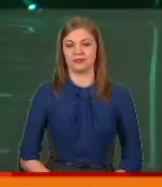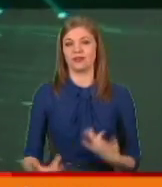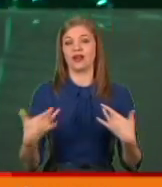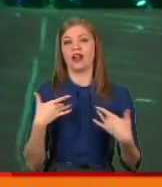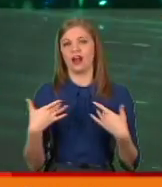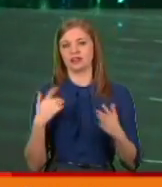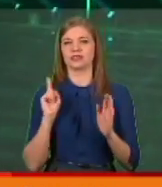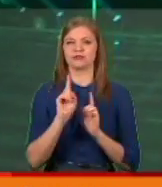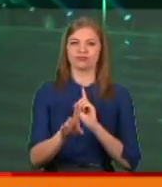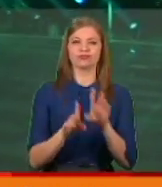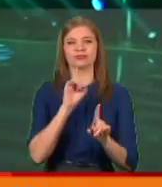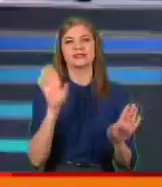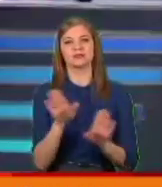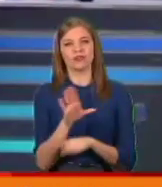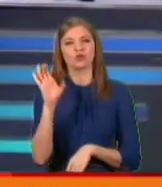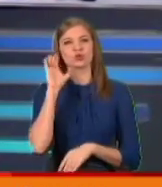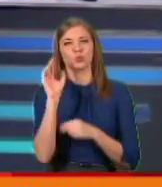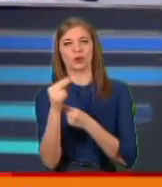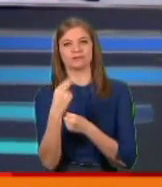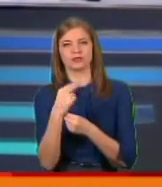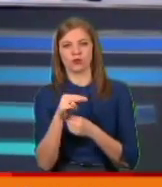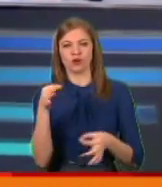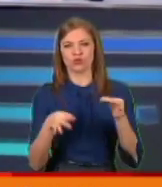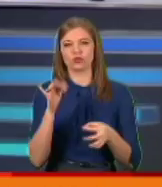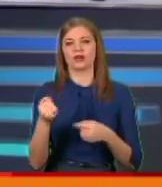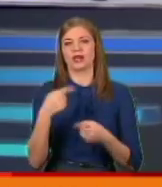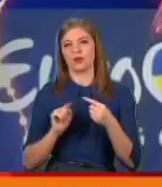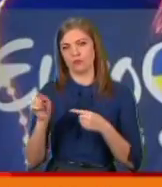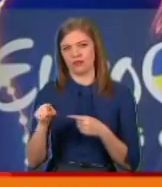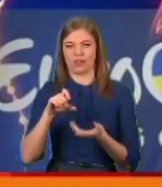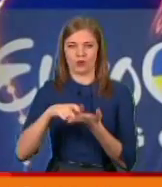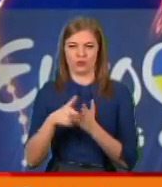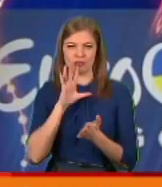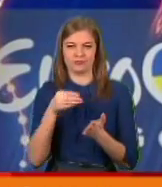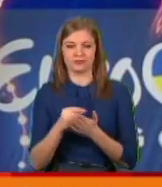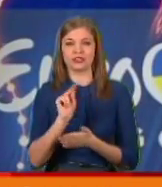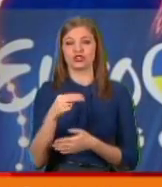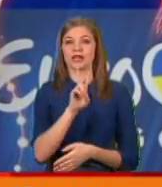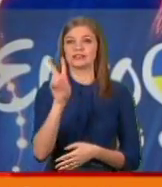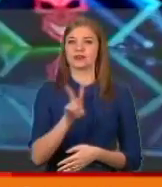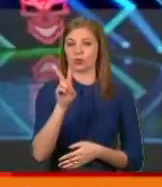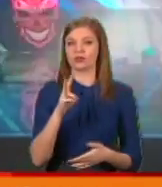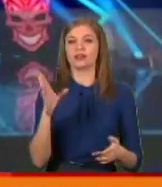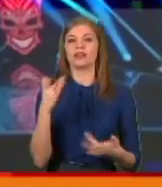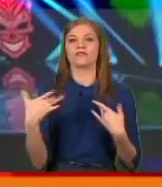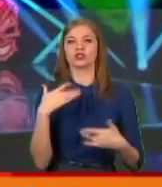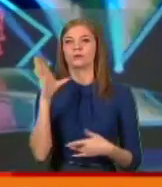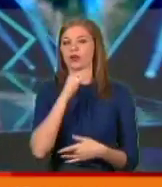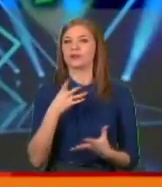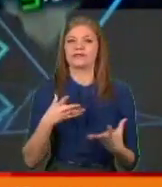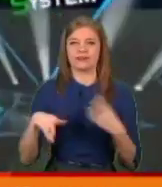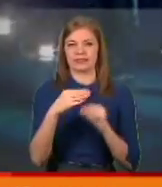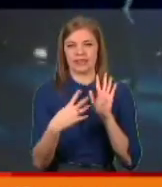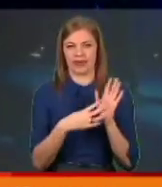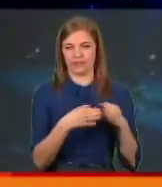Артисти виходять, співають, слухають зауваження журі та повертаються за лаштунки. За дві години виступити встигають усі